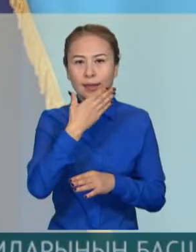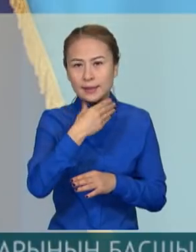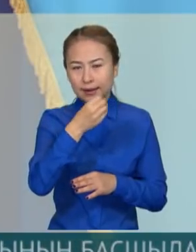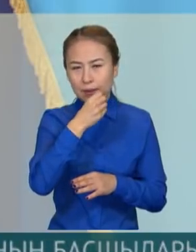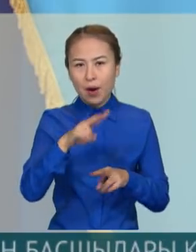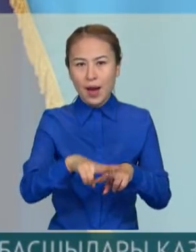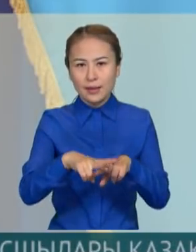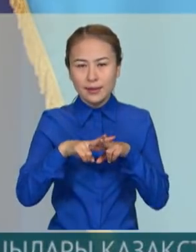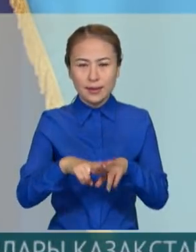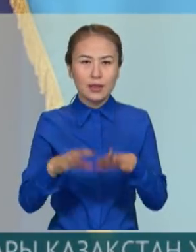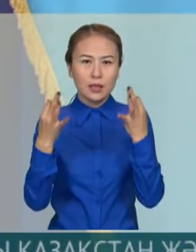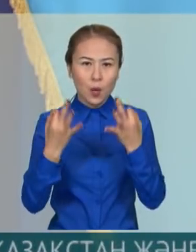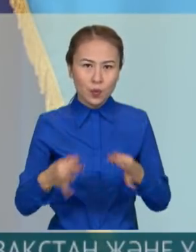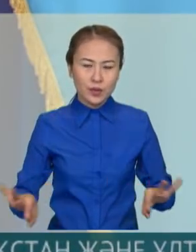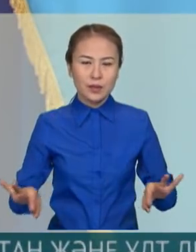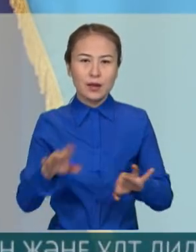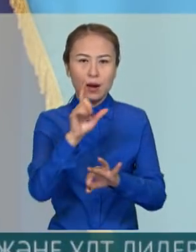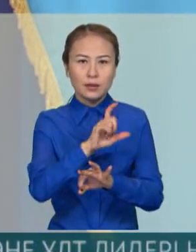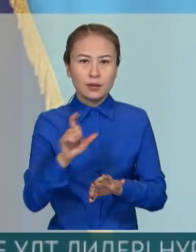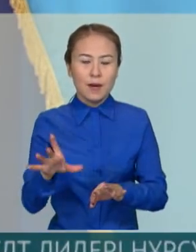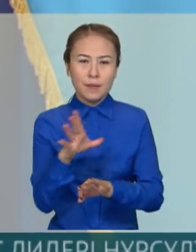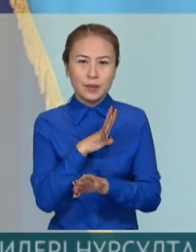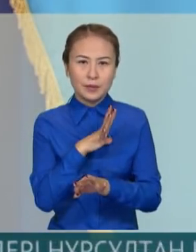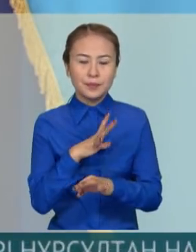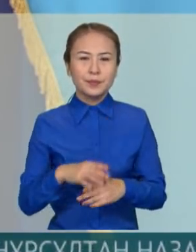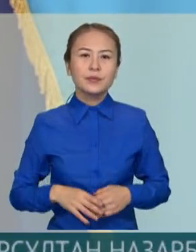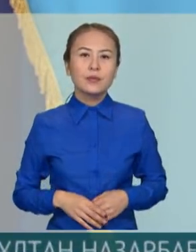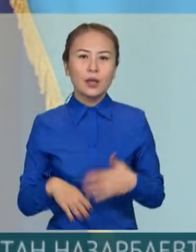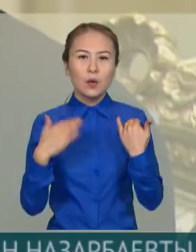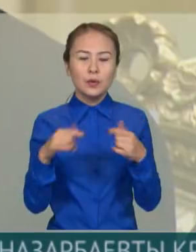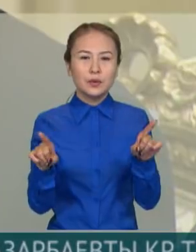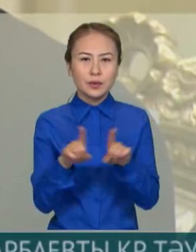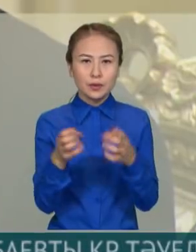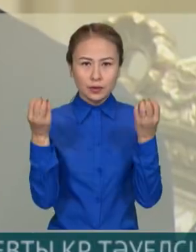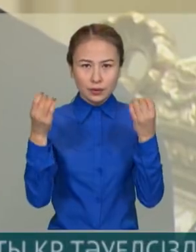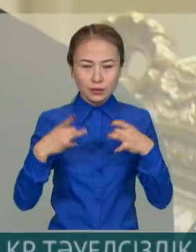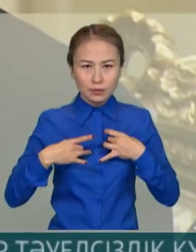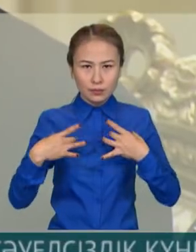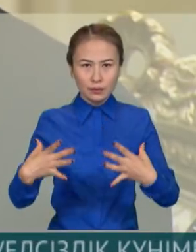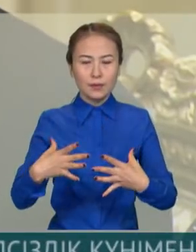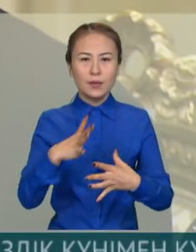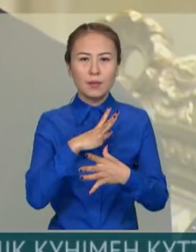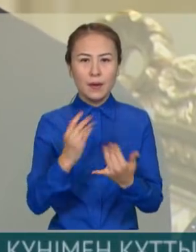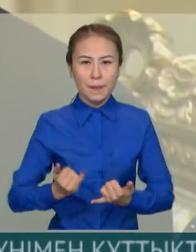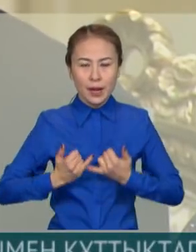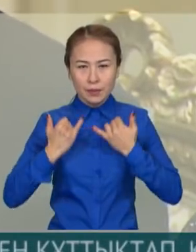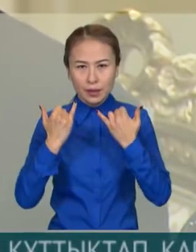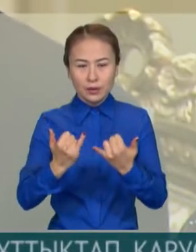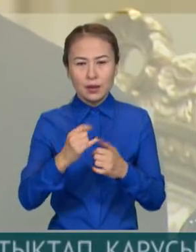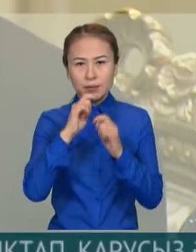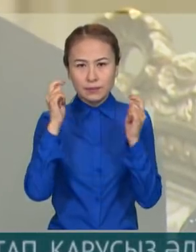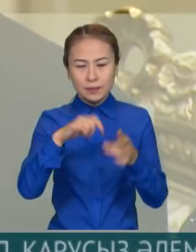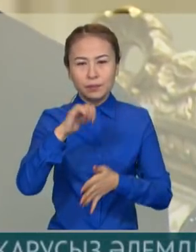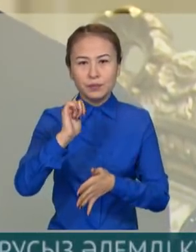Астана тәуелсіздіктің тұмарына айналды. Осындай айтулы күні мәртебелі марапатқа ие